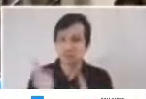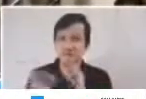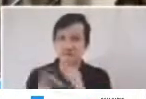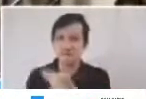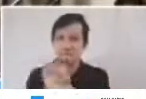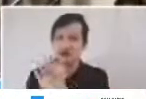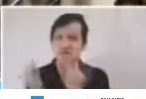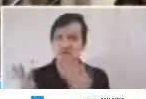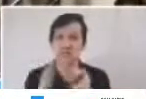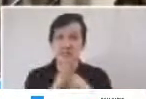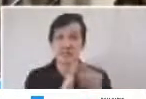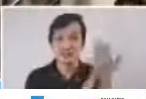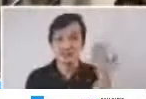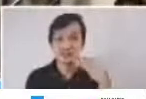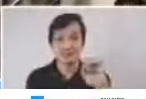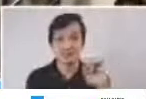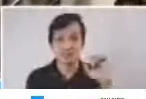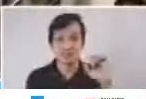20-29.